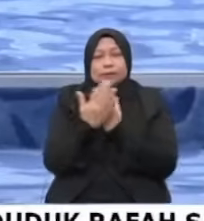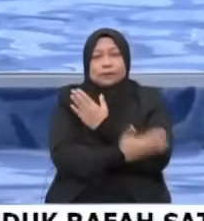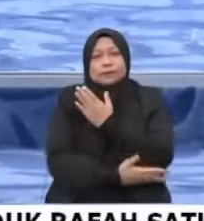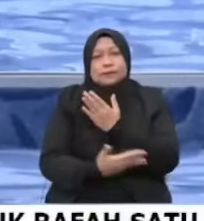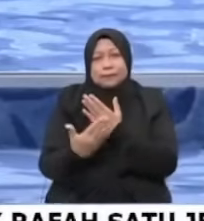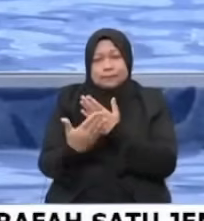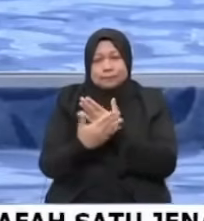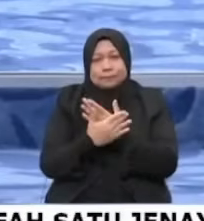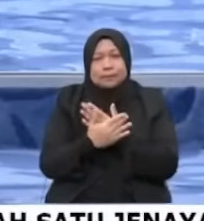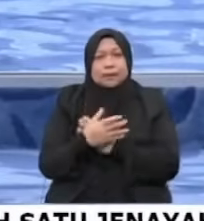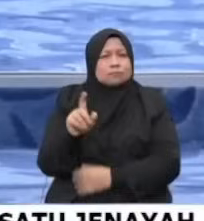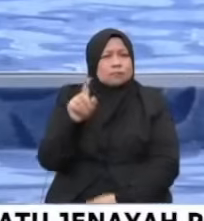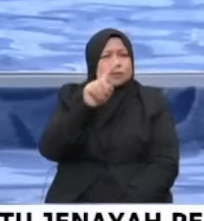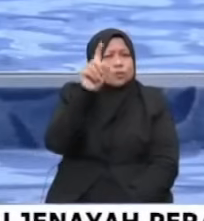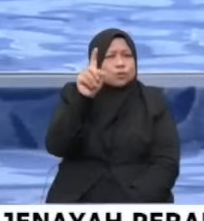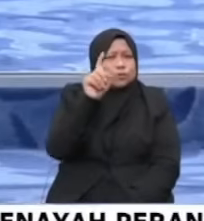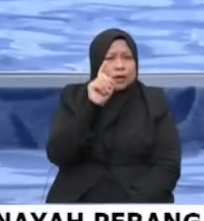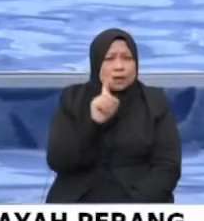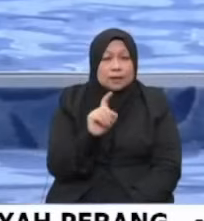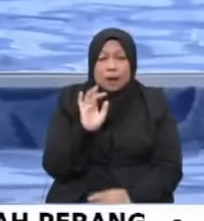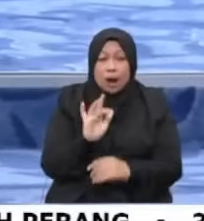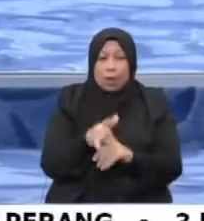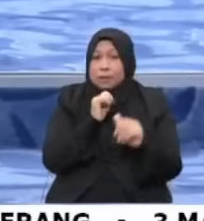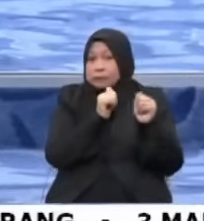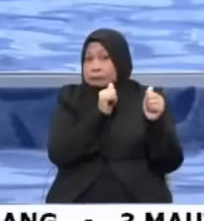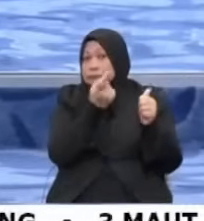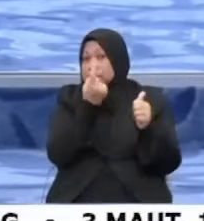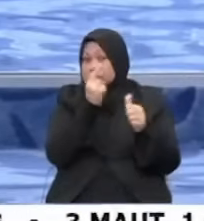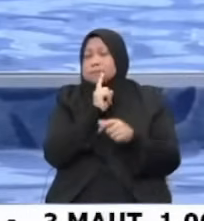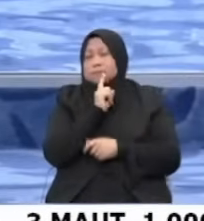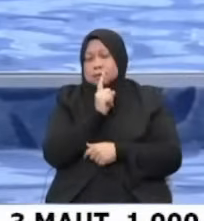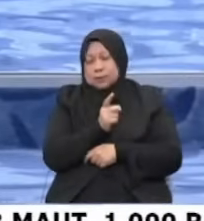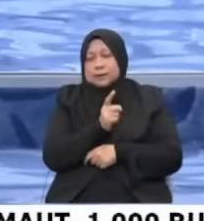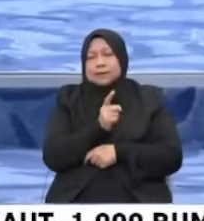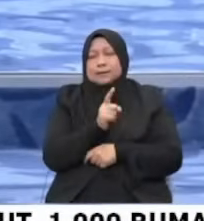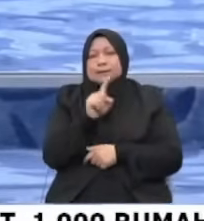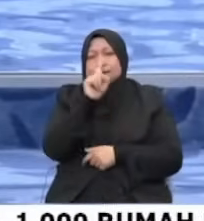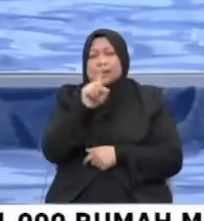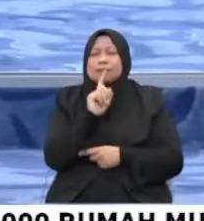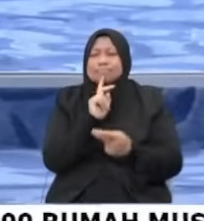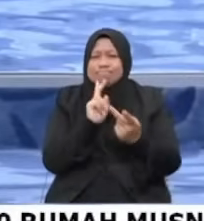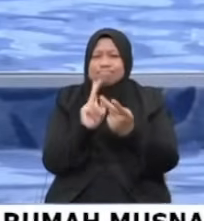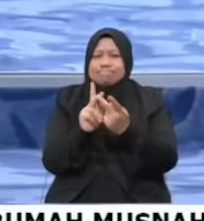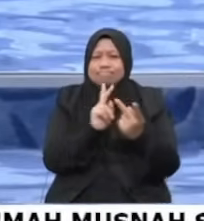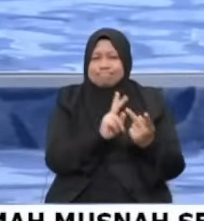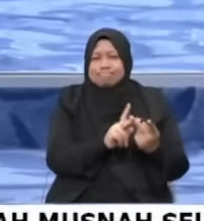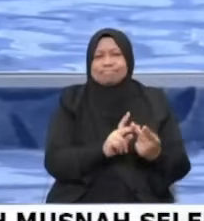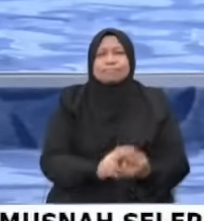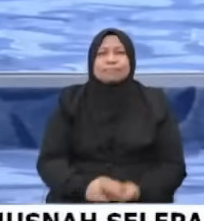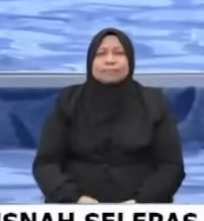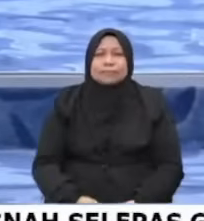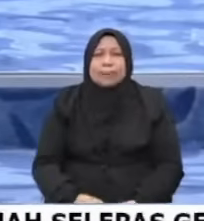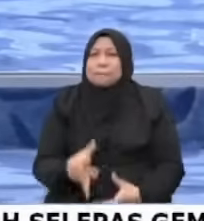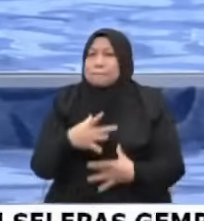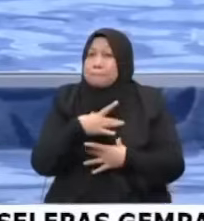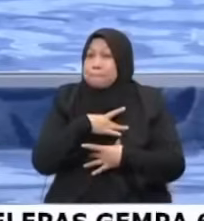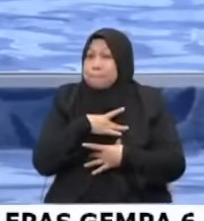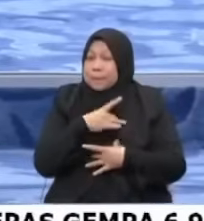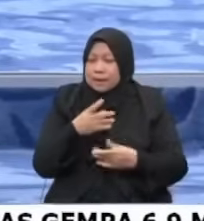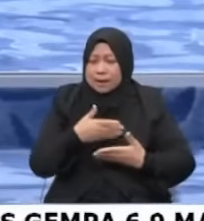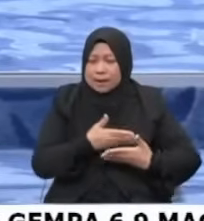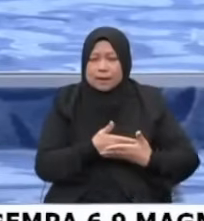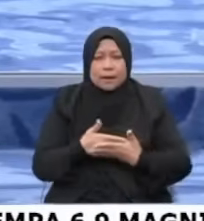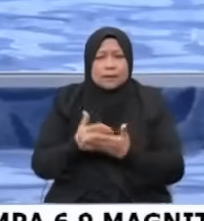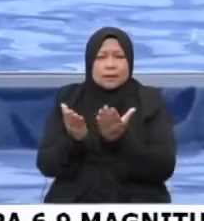kita soalan yang yang yang awal yang dibangkitkan itu memang satu soalan yang sangat relevan minat anak-anak